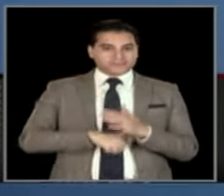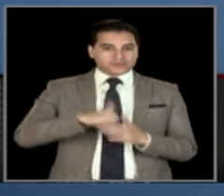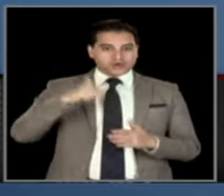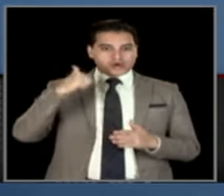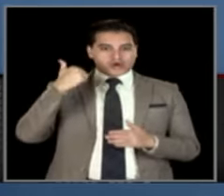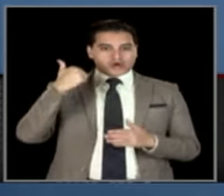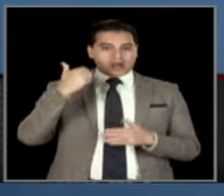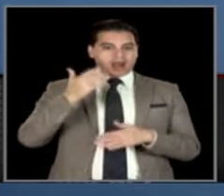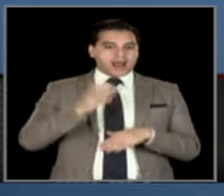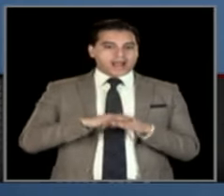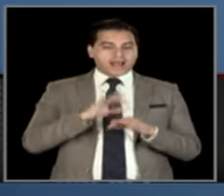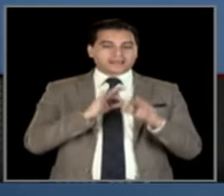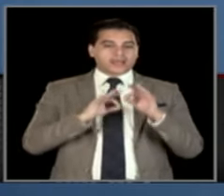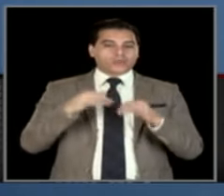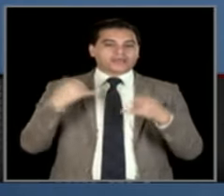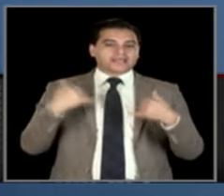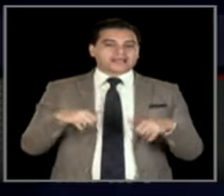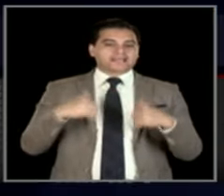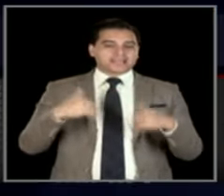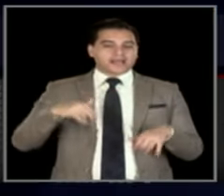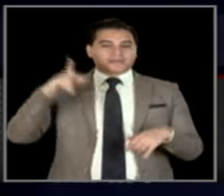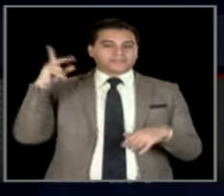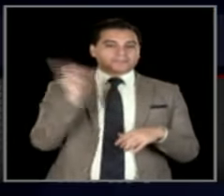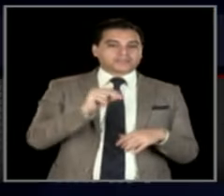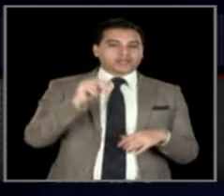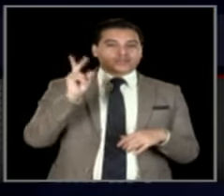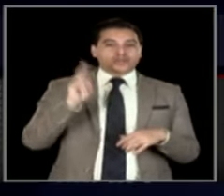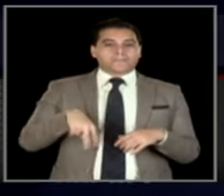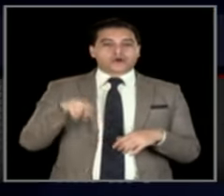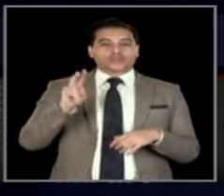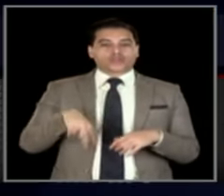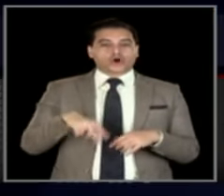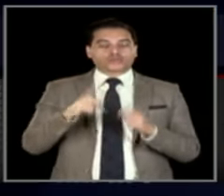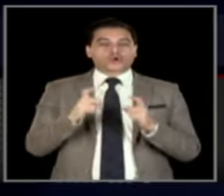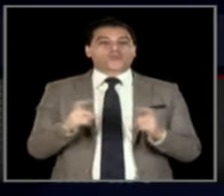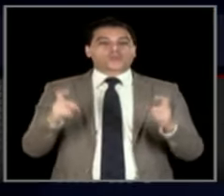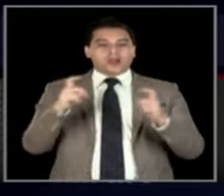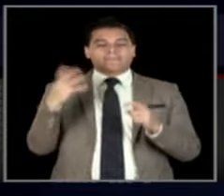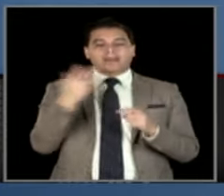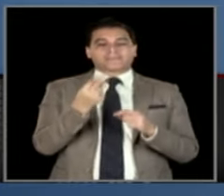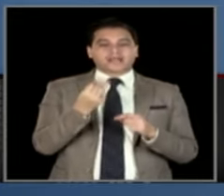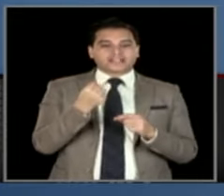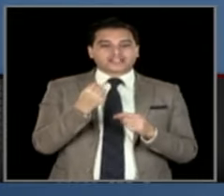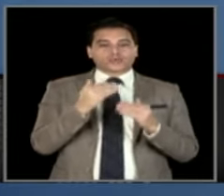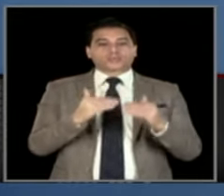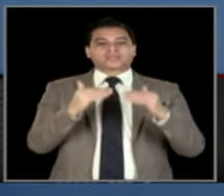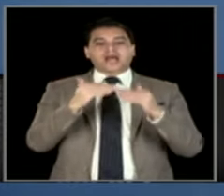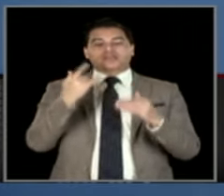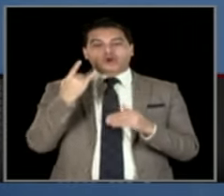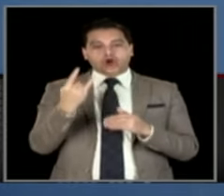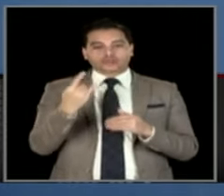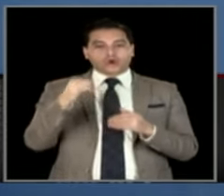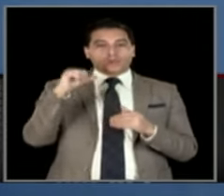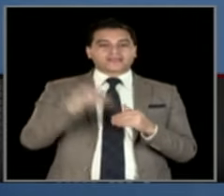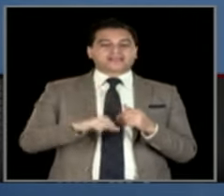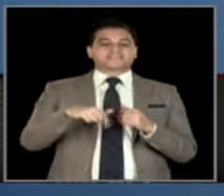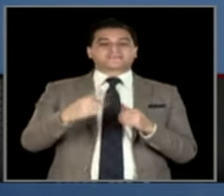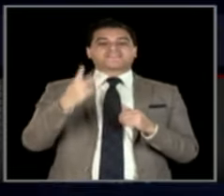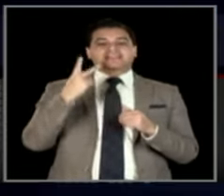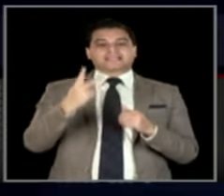2022-2023؟ لعب 30 مباراة، كسب 18 وتعادل في 10 وتهزم في